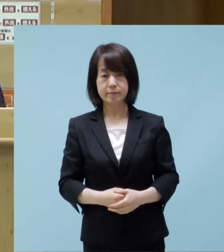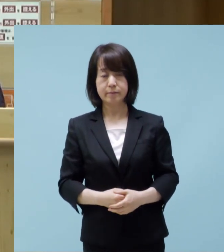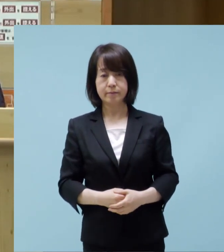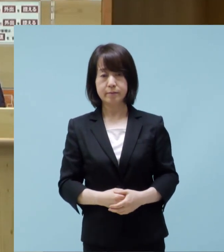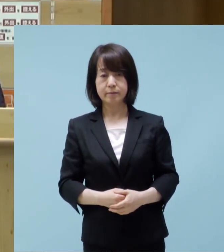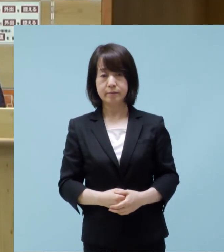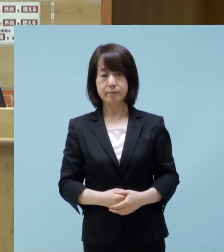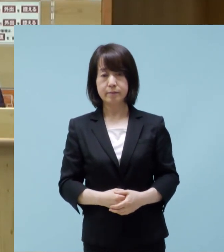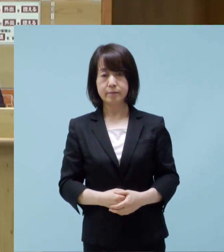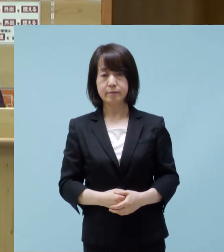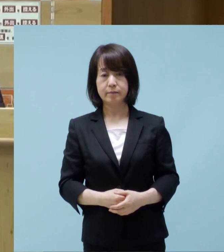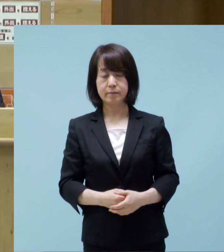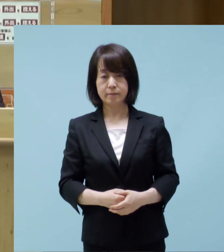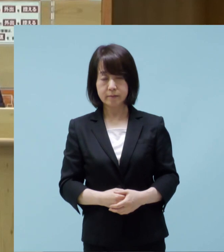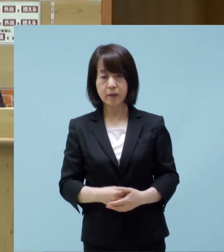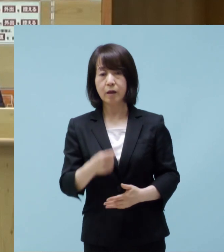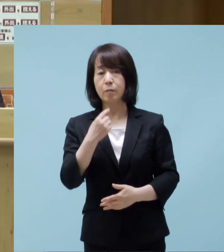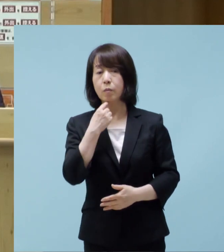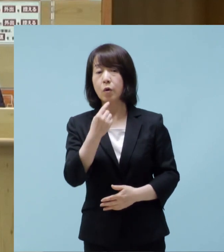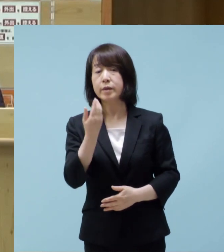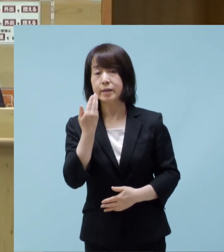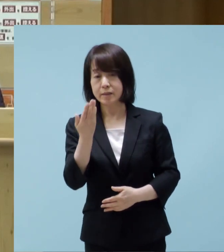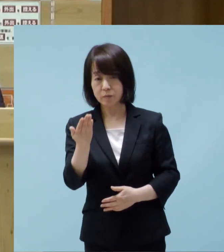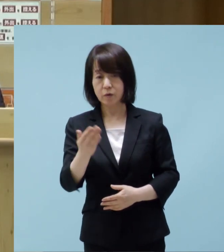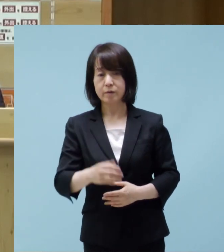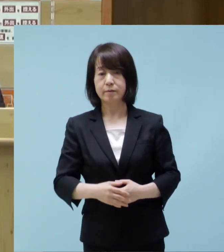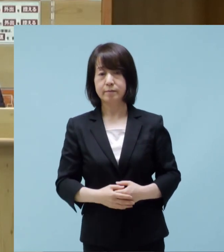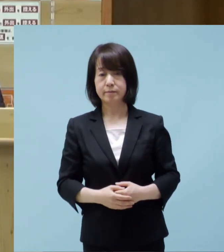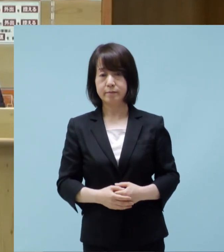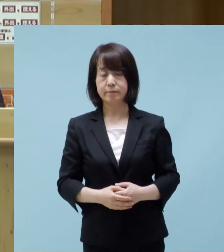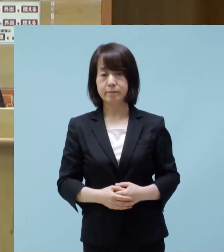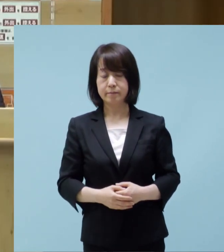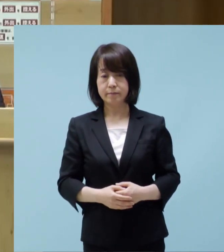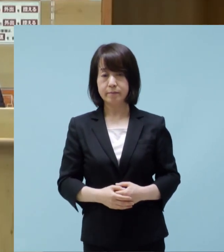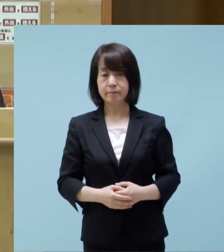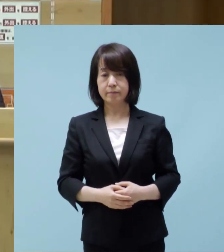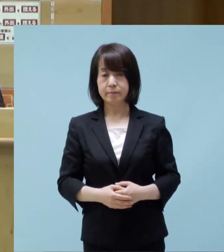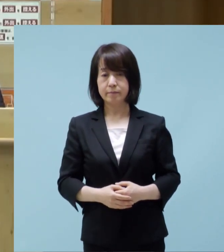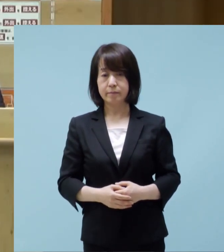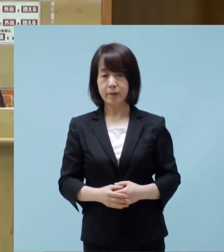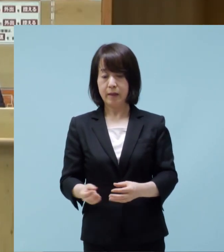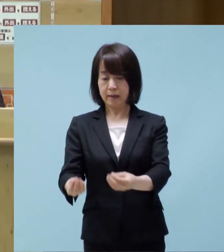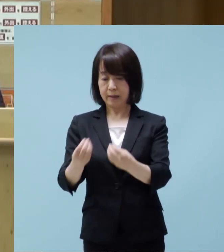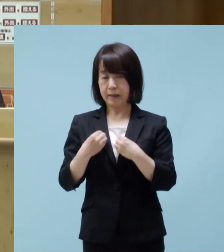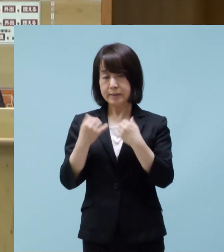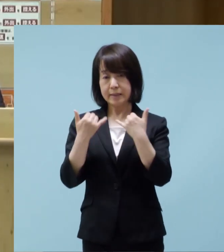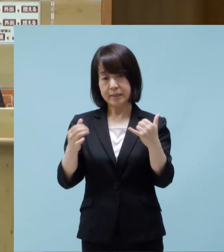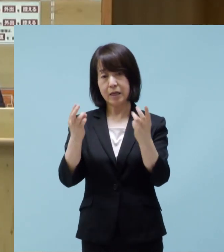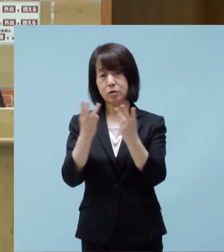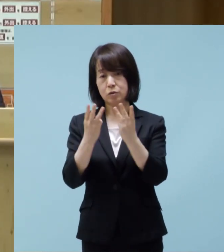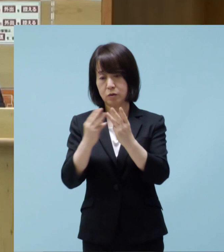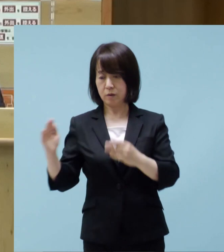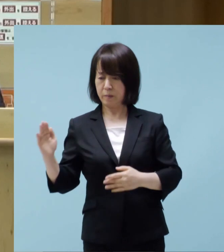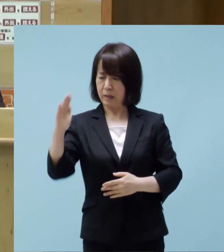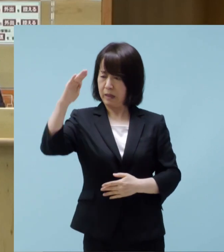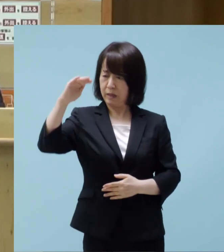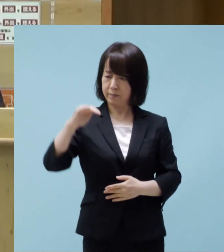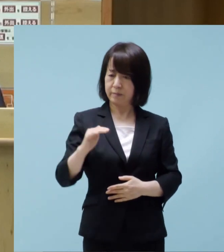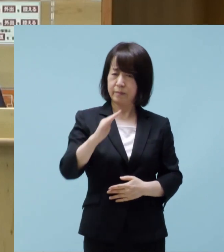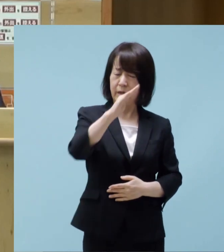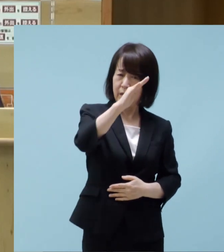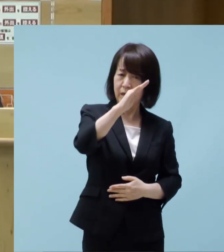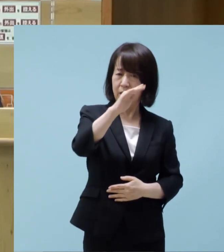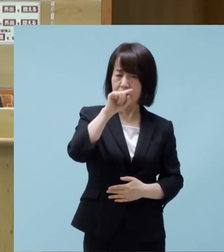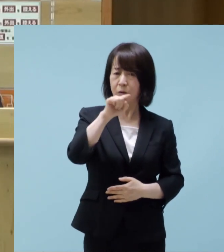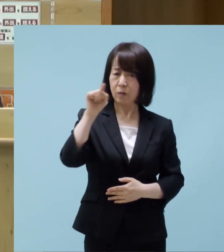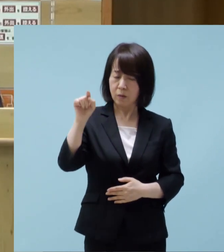すみません、あと言ってだけど、この感染の山の話でいきますと、これまでもどうしてもその、まあ、知事、何回もこの記者会見に出て